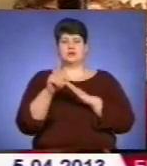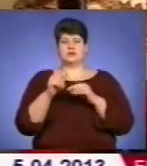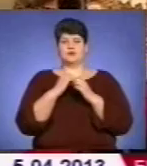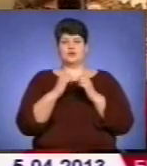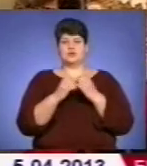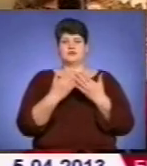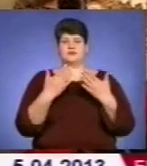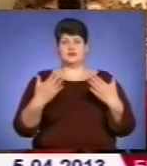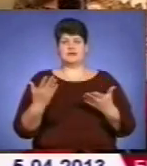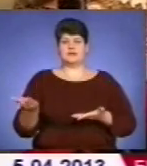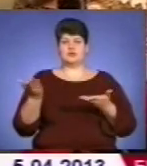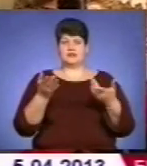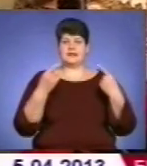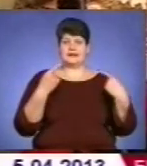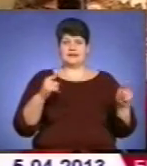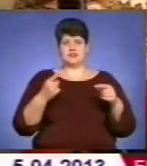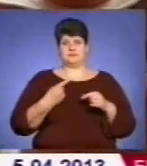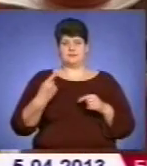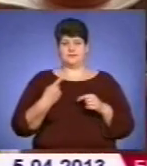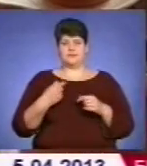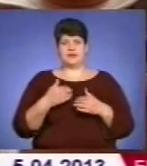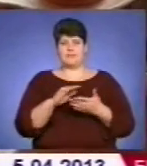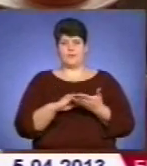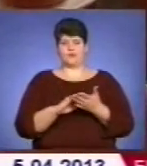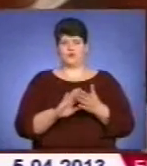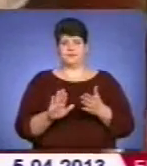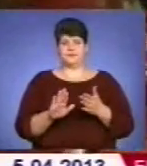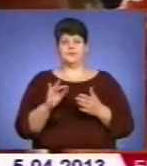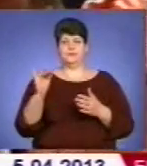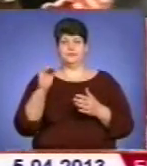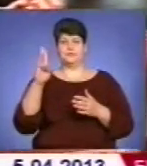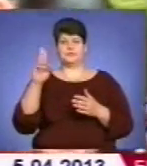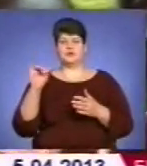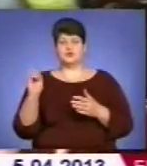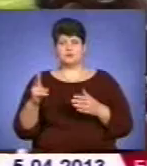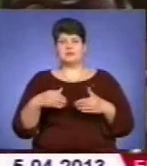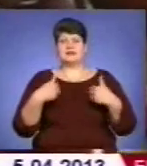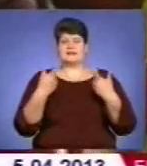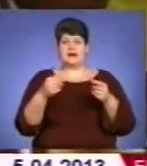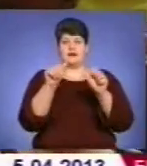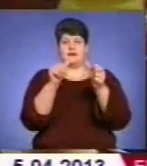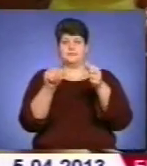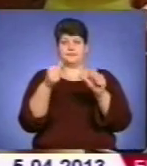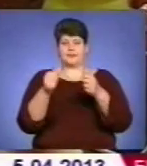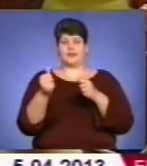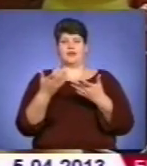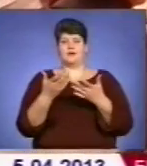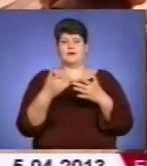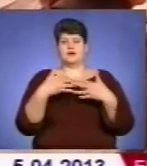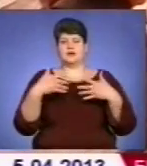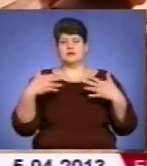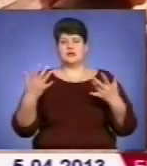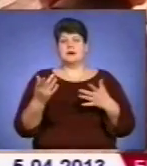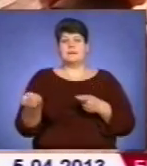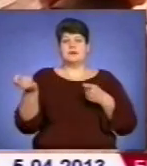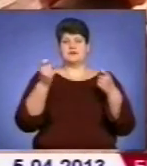виставку запросити інших майстрів. Ми не повторюємося. Юрій Іщук представив гончарні вироби – посуд, декор, предмети побуту.